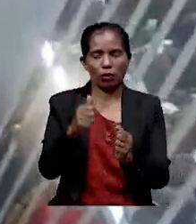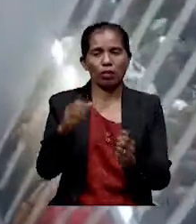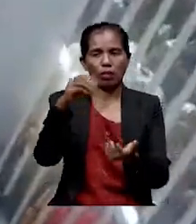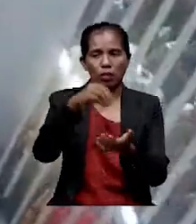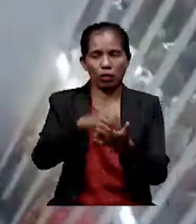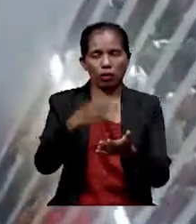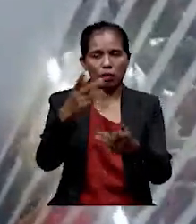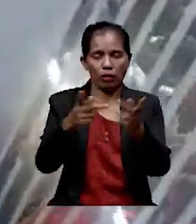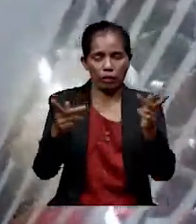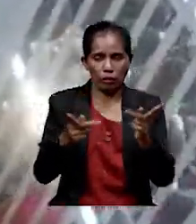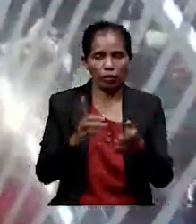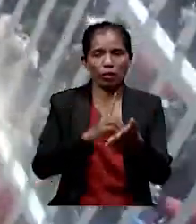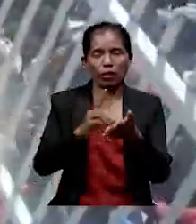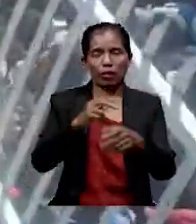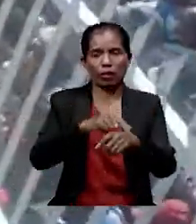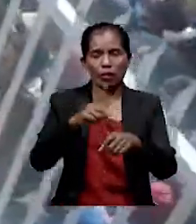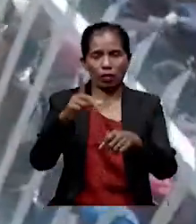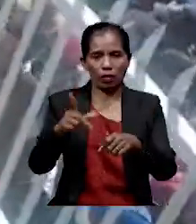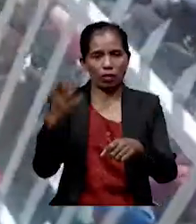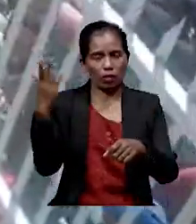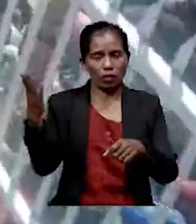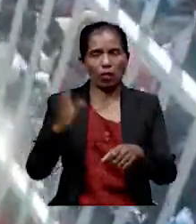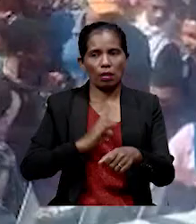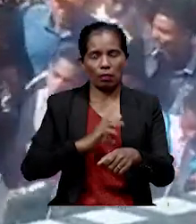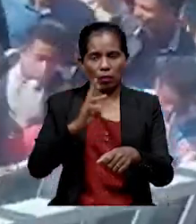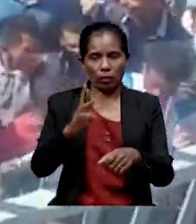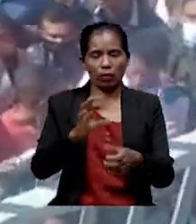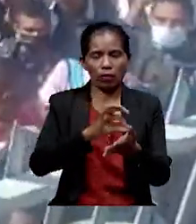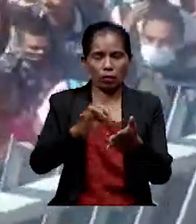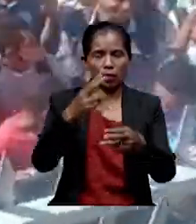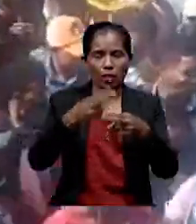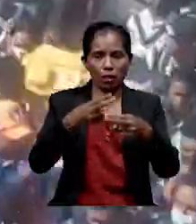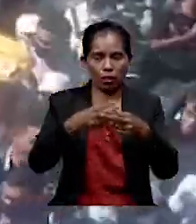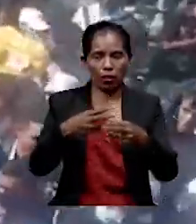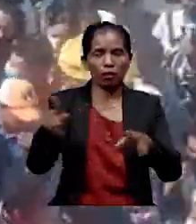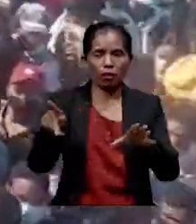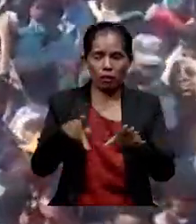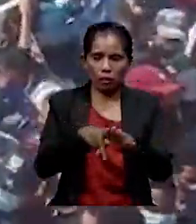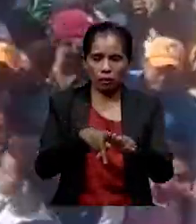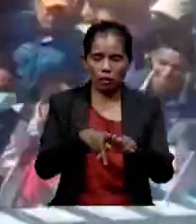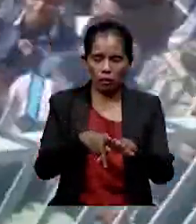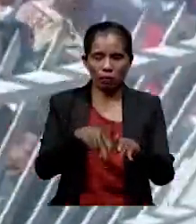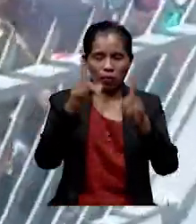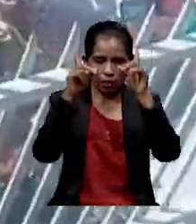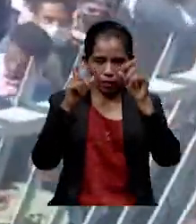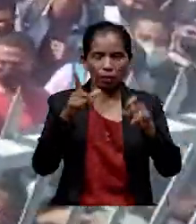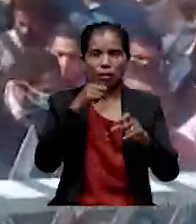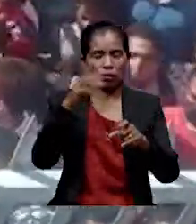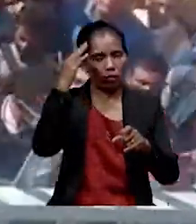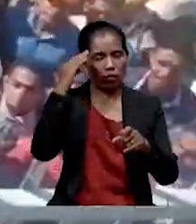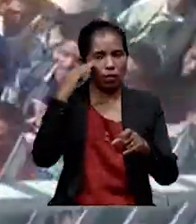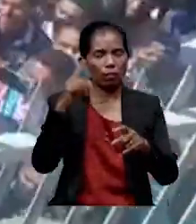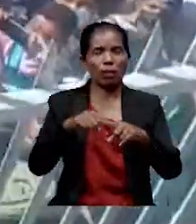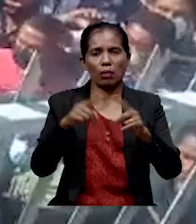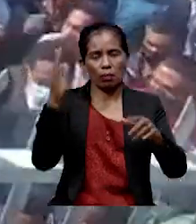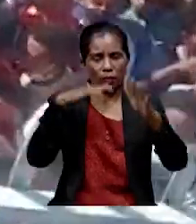ia resintu di resang nasional emprego exterior iha bekora ho di resista naran atau partisipa ijame liang Korea. Mai be situasang musu